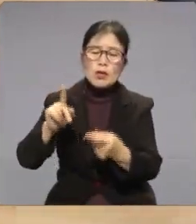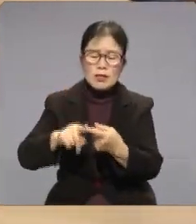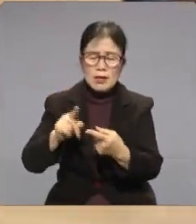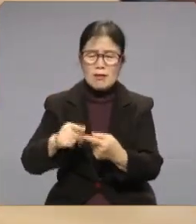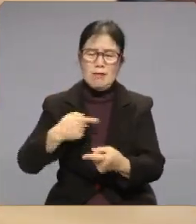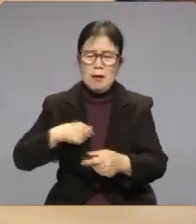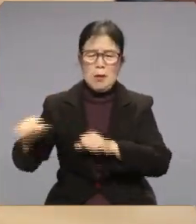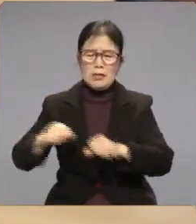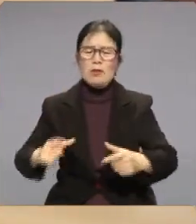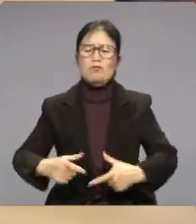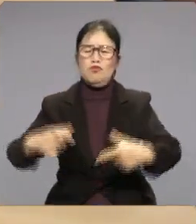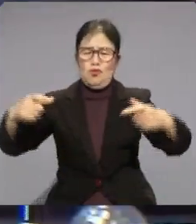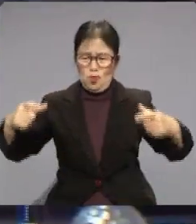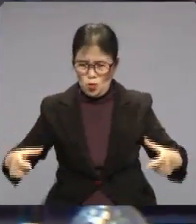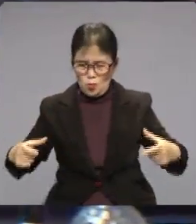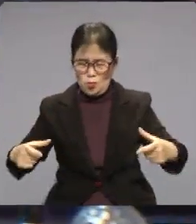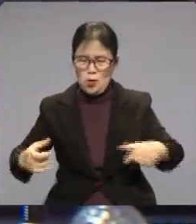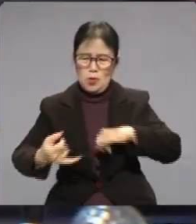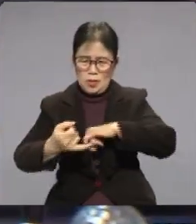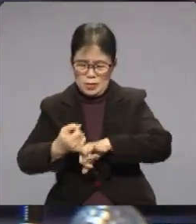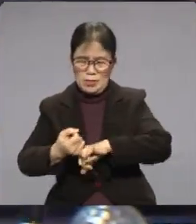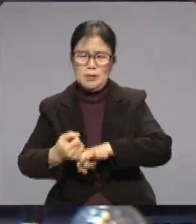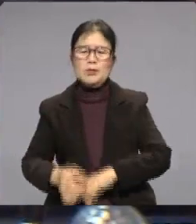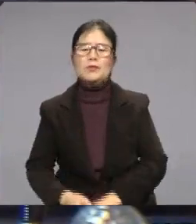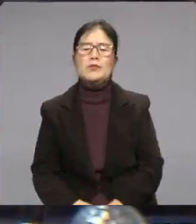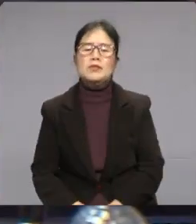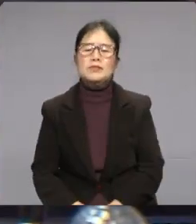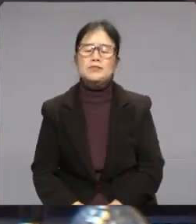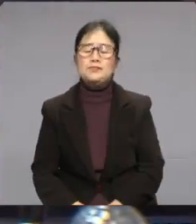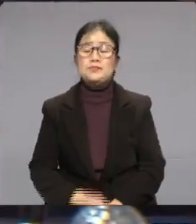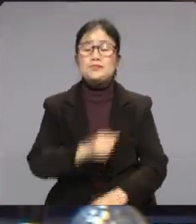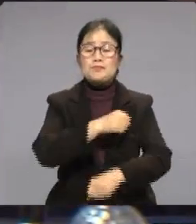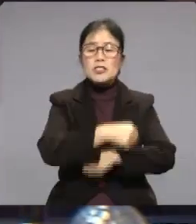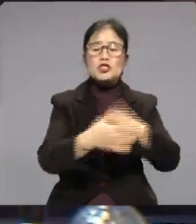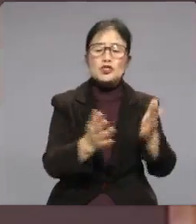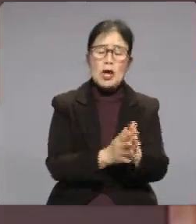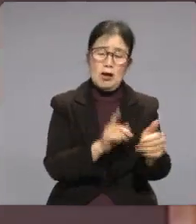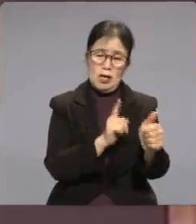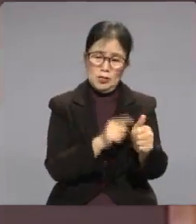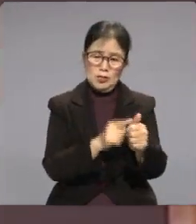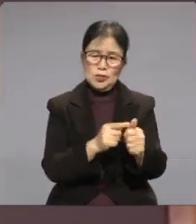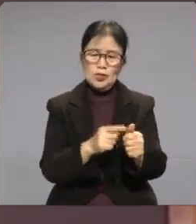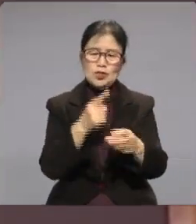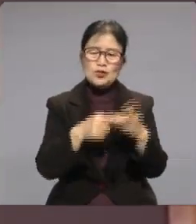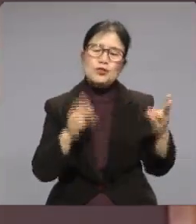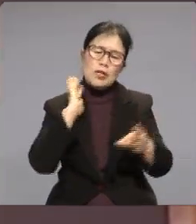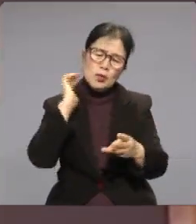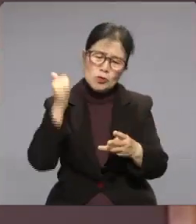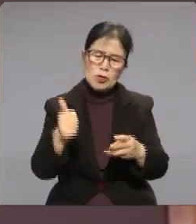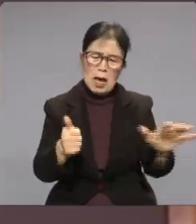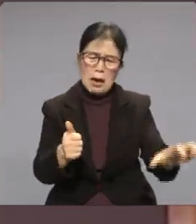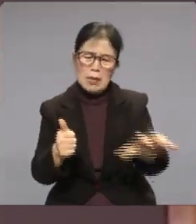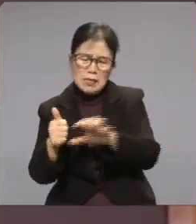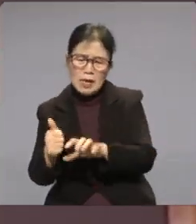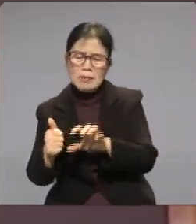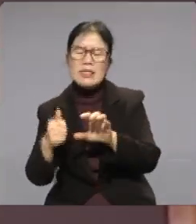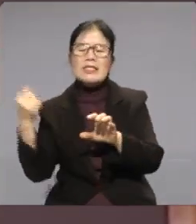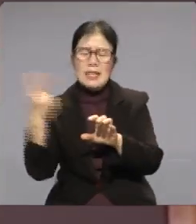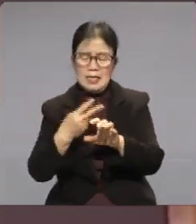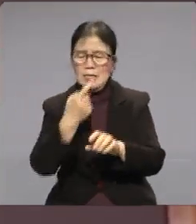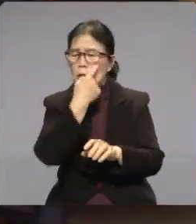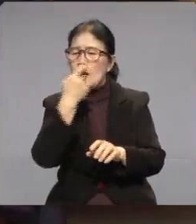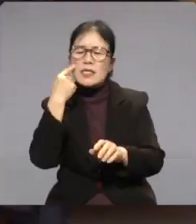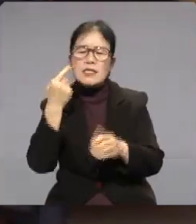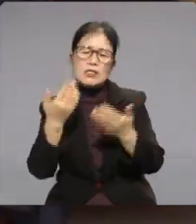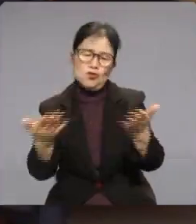존을 넓혀놓겠다며 여지를 남겼습니다. 민주당은 한 위원장이 윤 대통령의 아바타임을 다시 한번 확인시켜